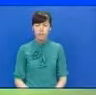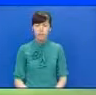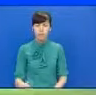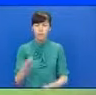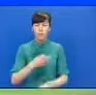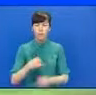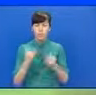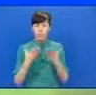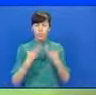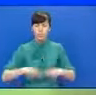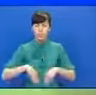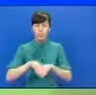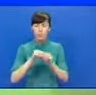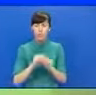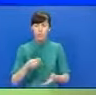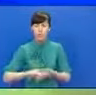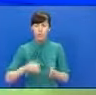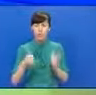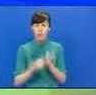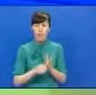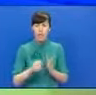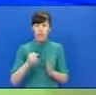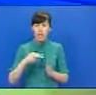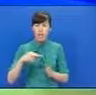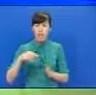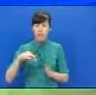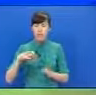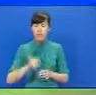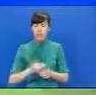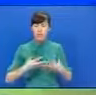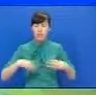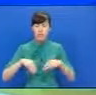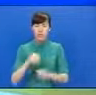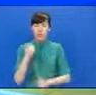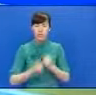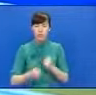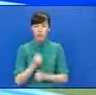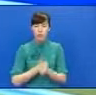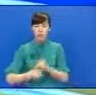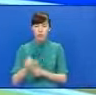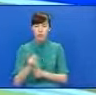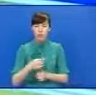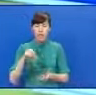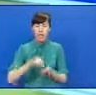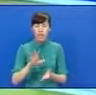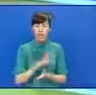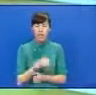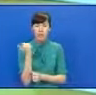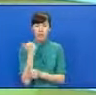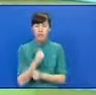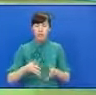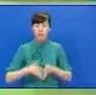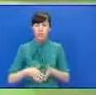Облысымызда бүгін отбасы құндылықтарын ұлықтаған алтын шаңырақ байқау мәресіне жетті. Оған әр аудан қаладан үздік шыққан үлгілі әулеттер қатысты. Жеңімпаздарды